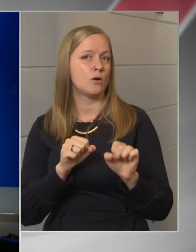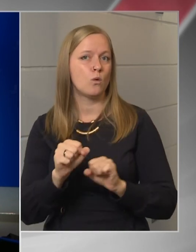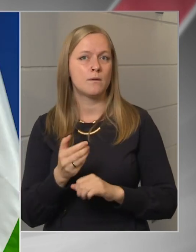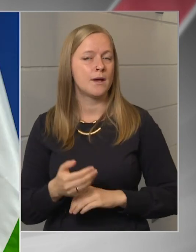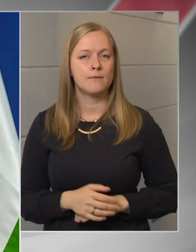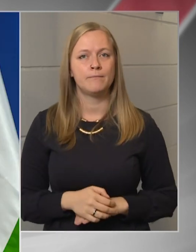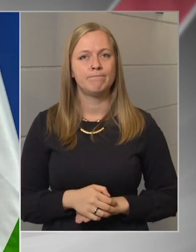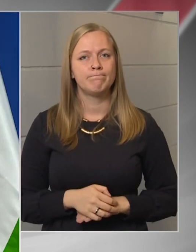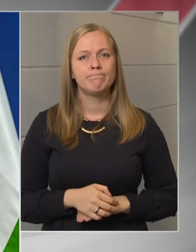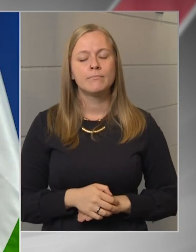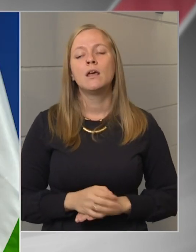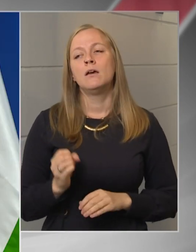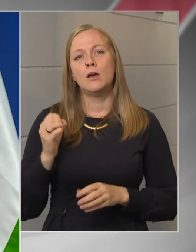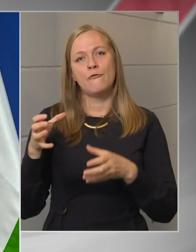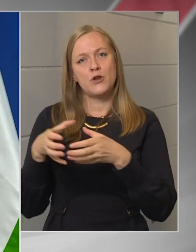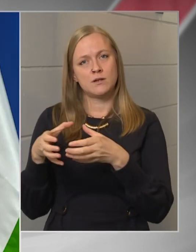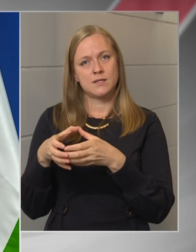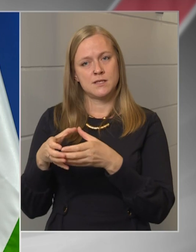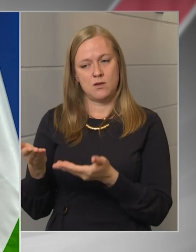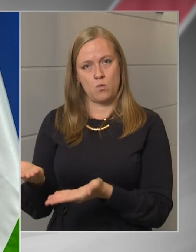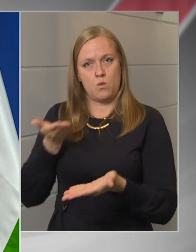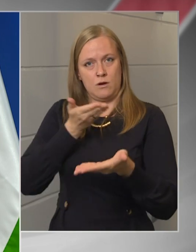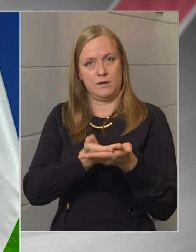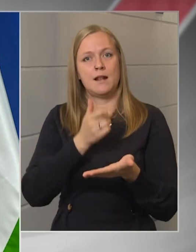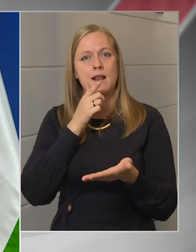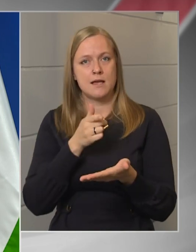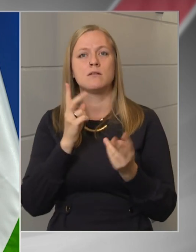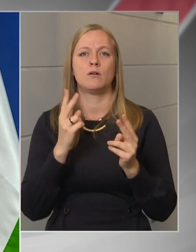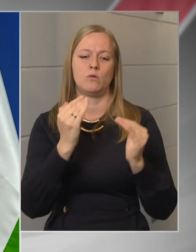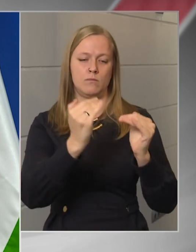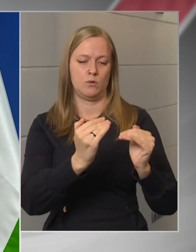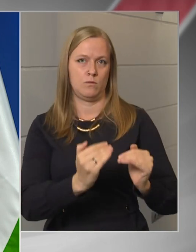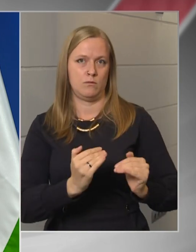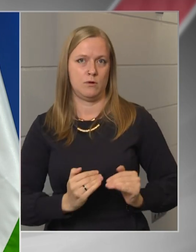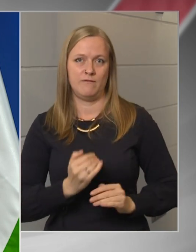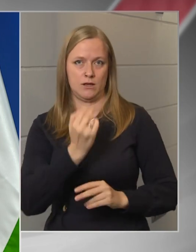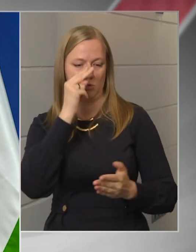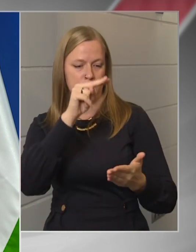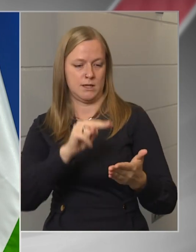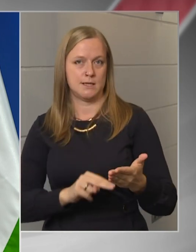Hát amikor a frakció az előterjesztésével előáll, akkor pontról pontra végig tudunk rajta menni.